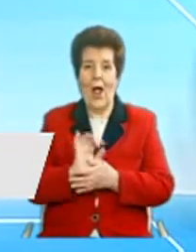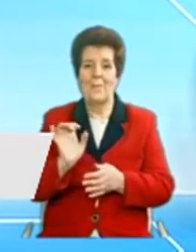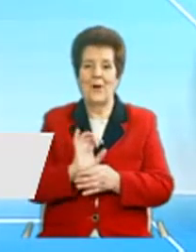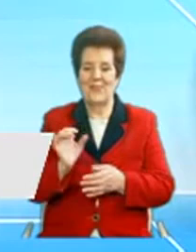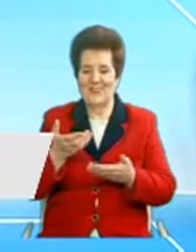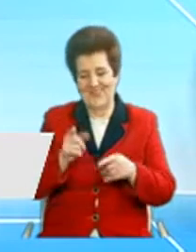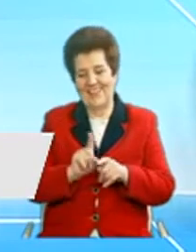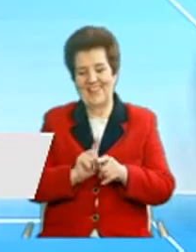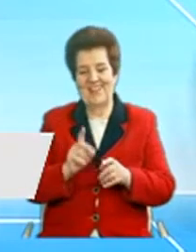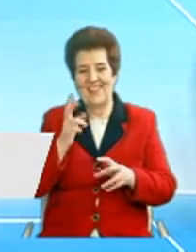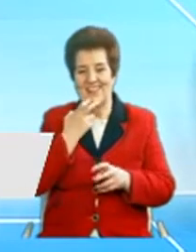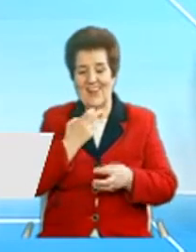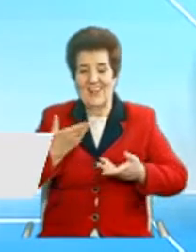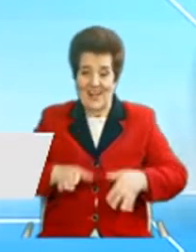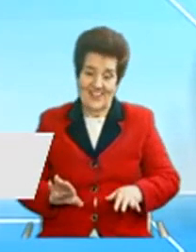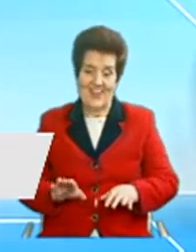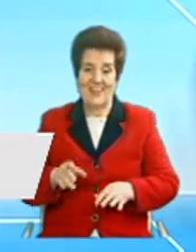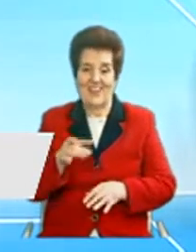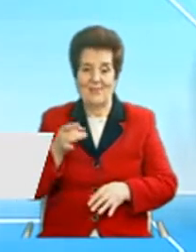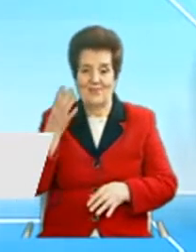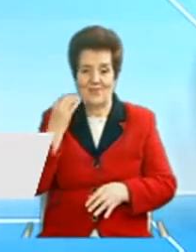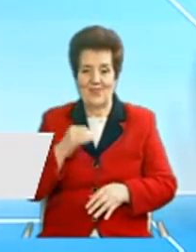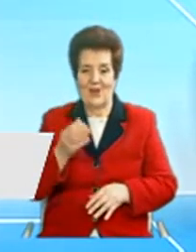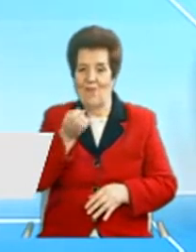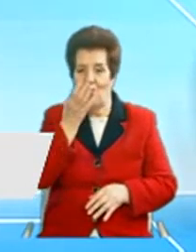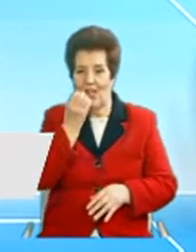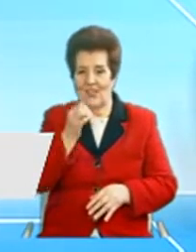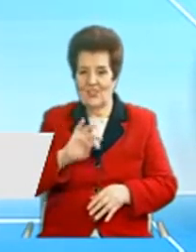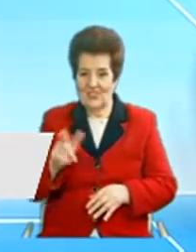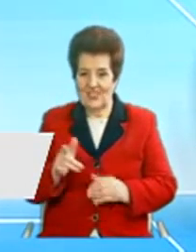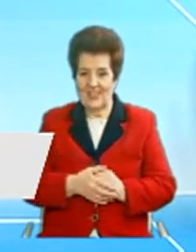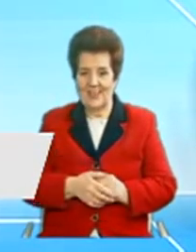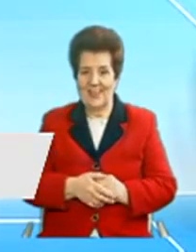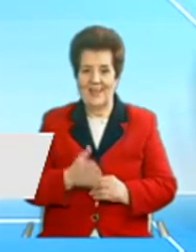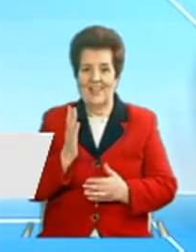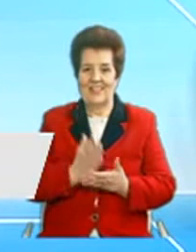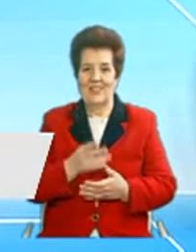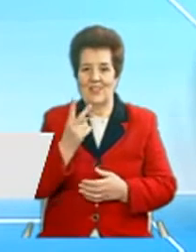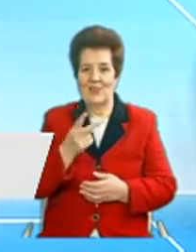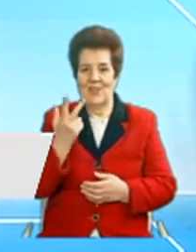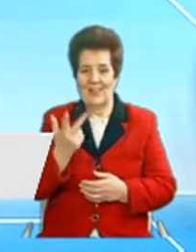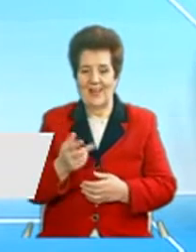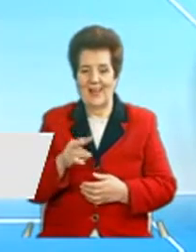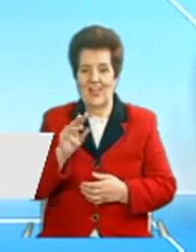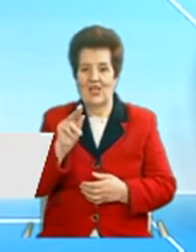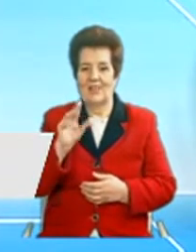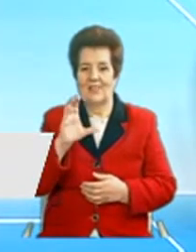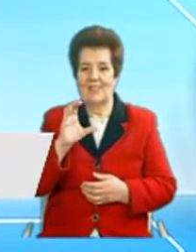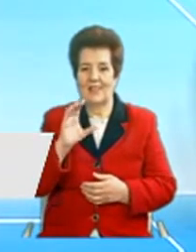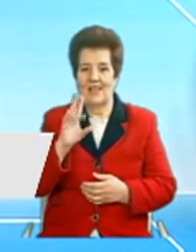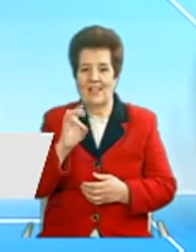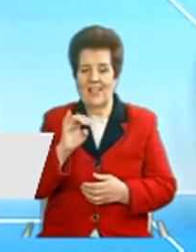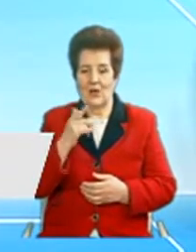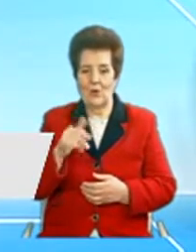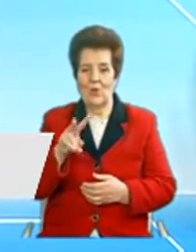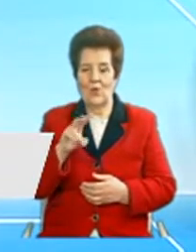mai mulți președinți pentru Republica Moldova este raionul Florești și sunt primii doi președinți, domnul Mircea Snegu și respectiv domnul